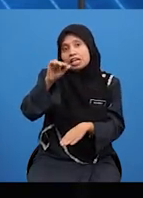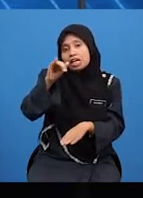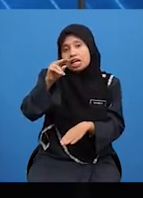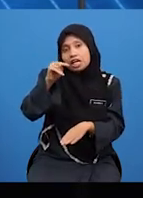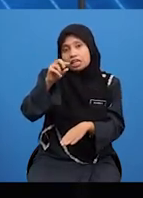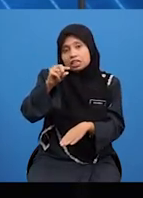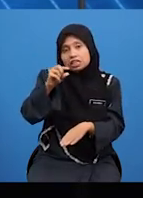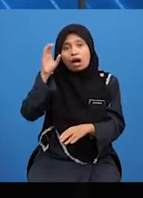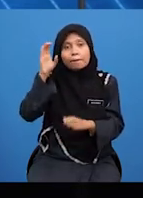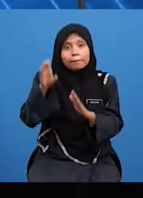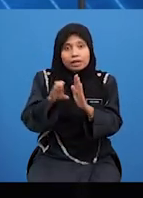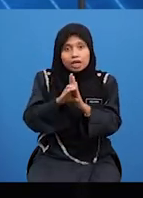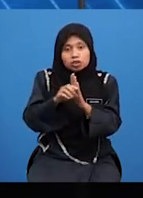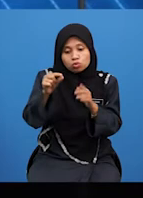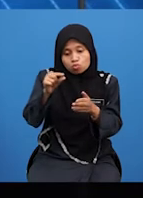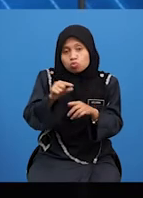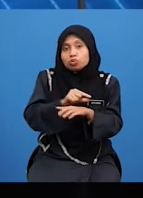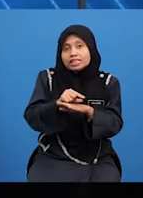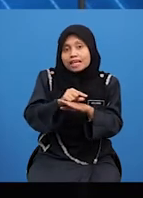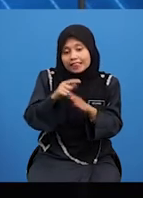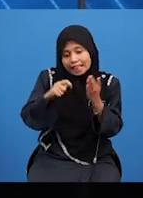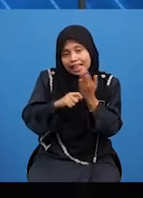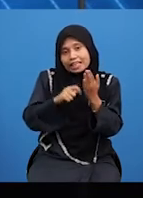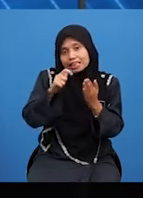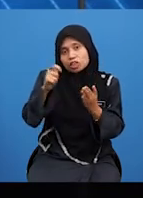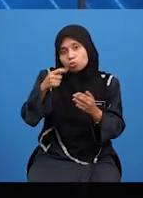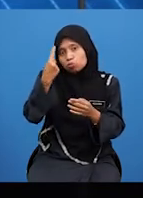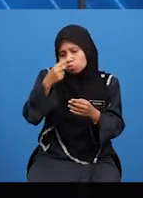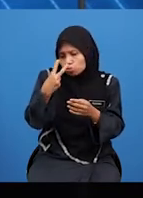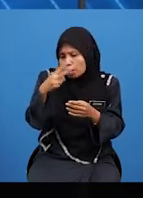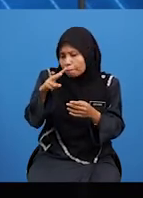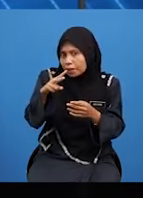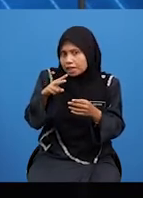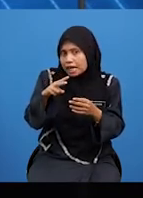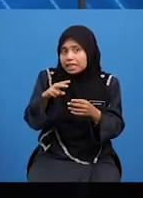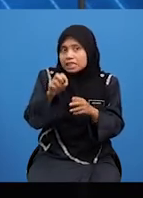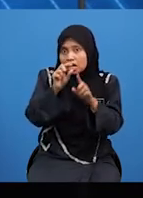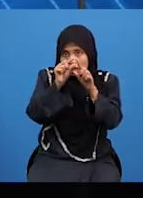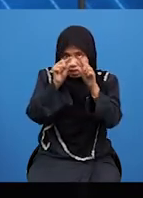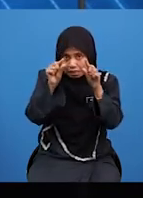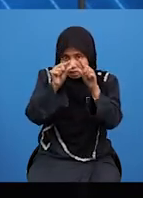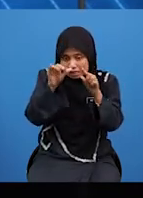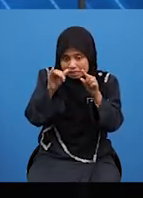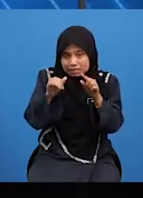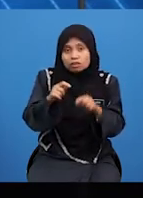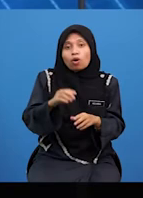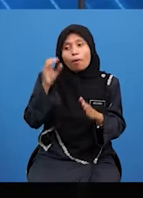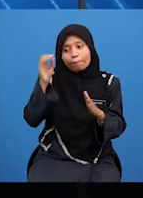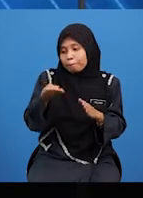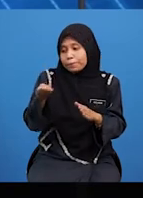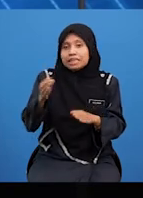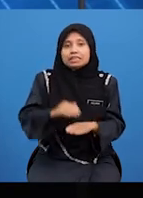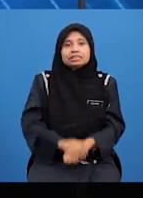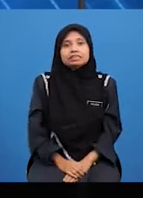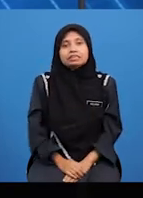lukisan menggunakan teknik tertentu khususnya untuk menampakkan struktur sesuatu objek. Dia nampak beza,